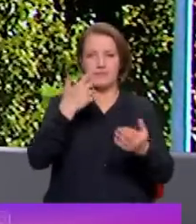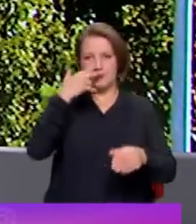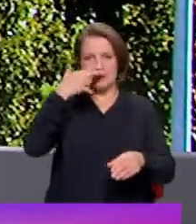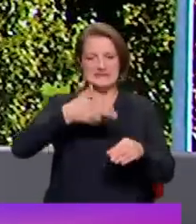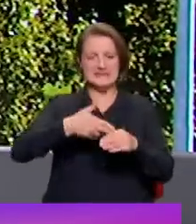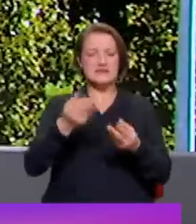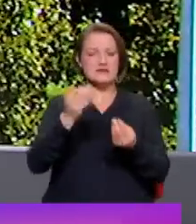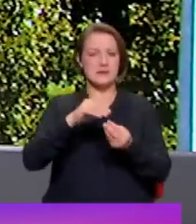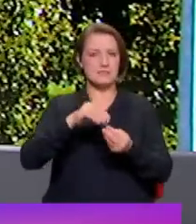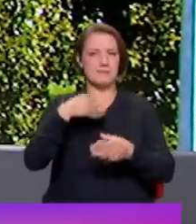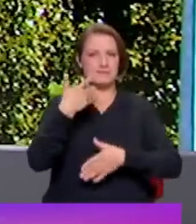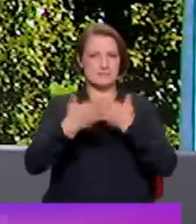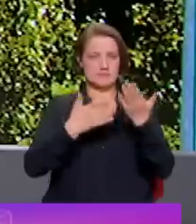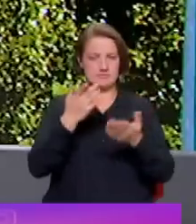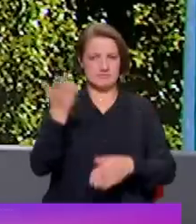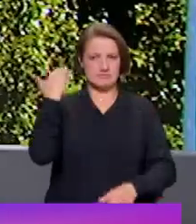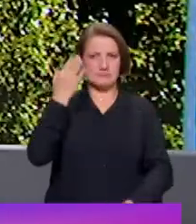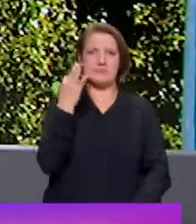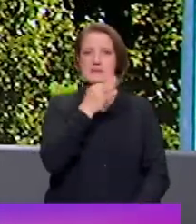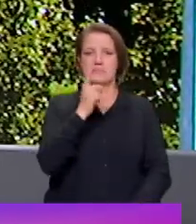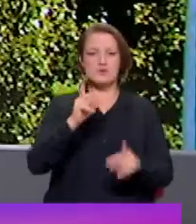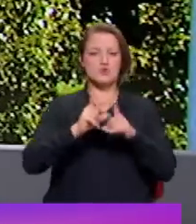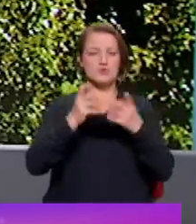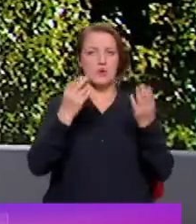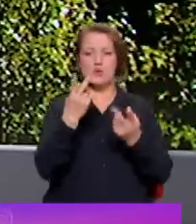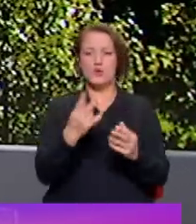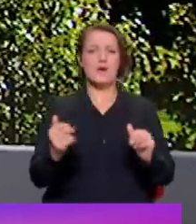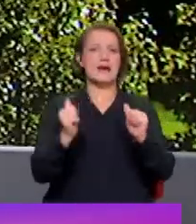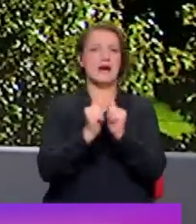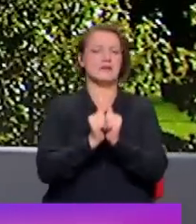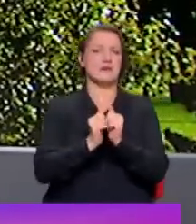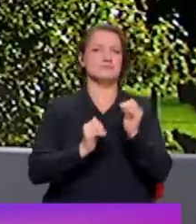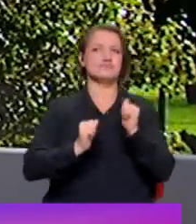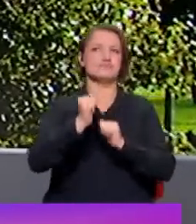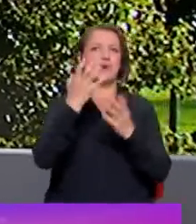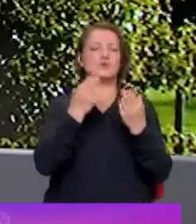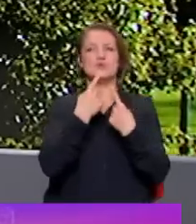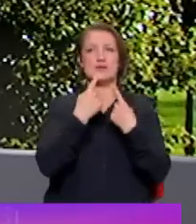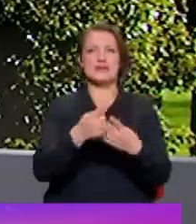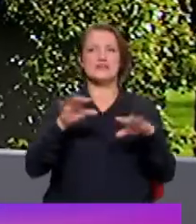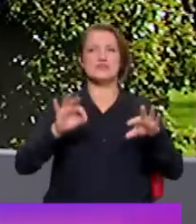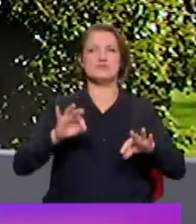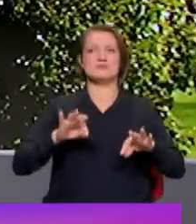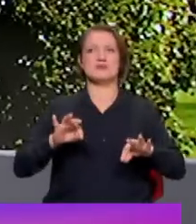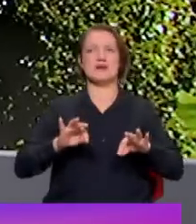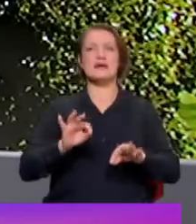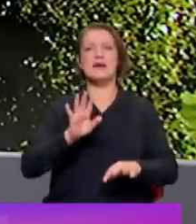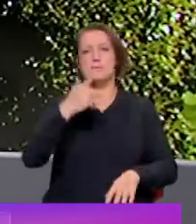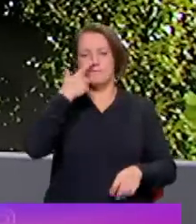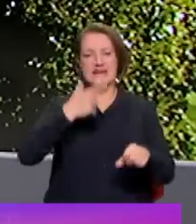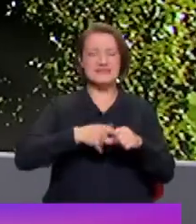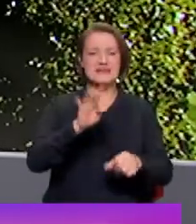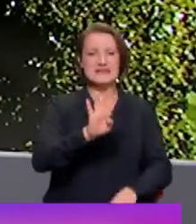zamdan bahsetmiştik geçmişte benzer bir durum olduğunda 3 katına çıktığını söylemiştik Şimdi ise Hani motorü 40 derken